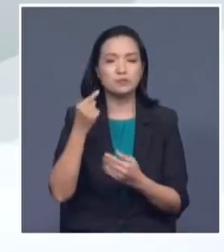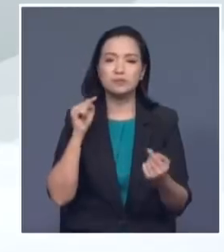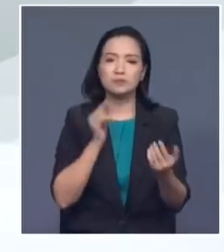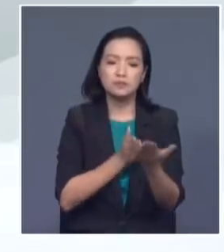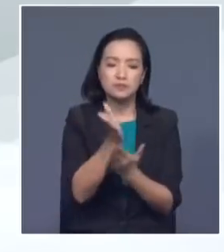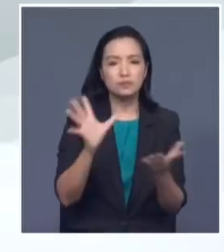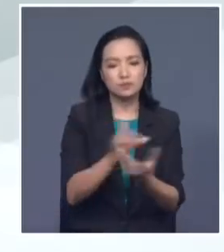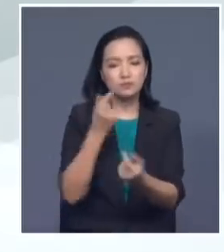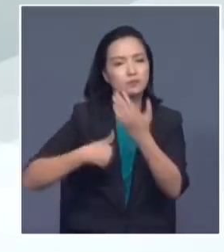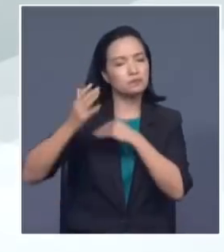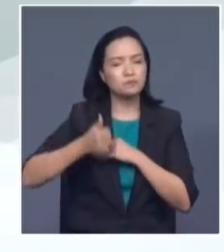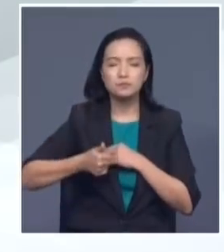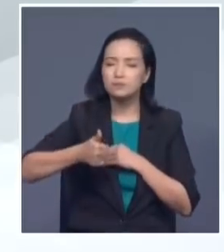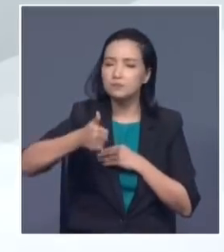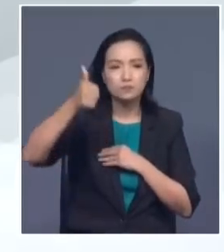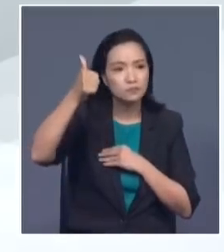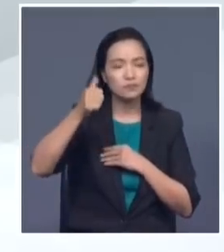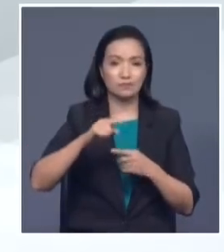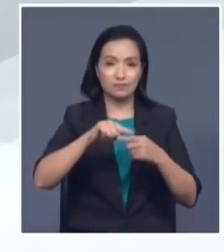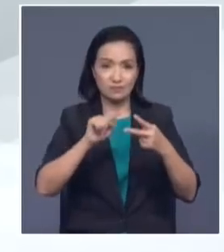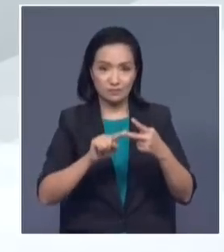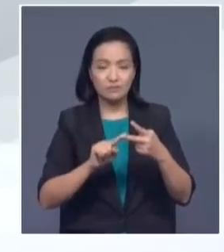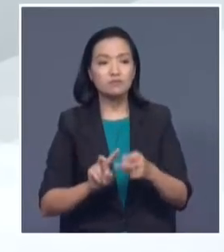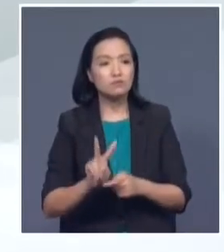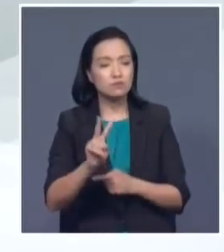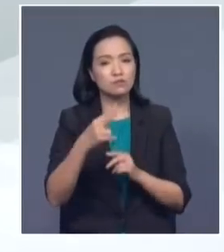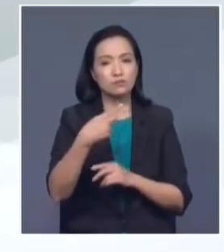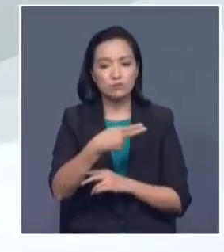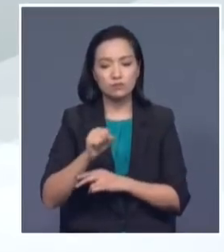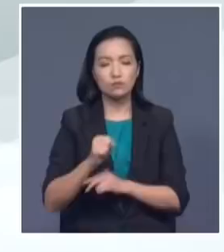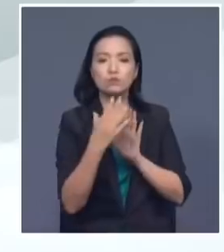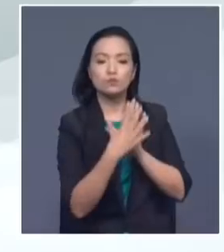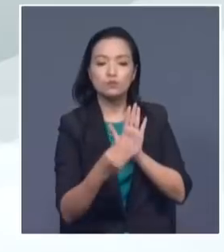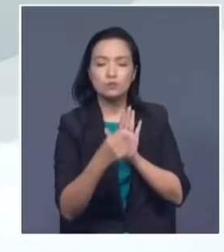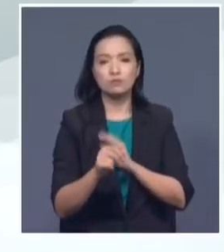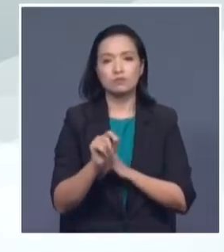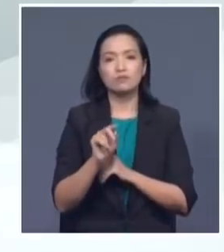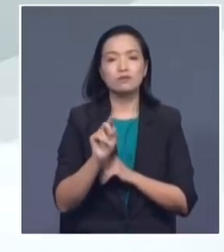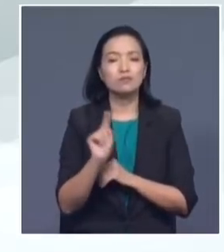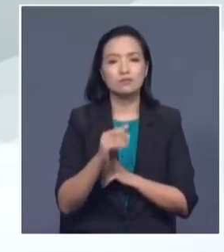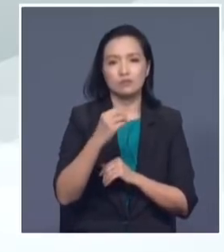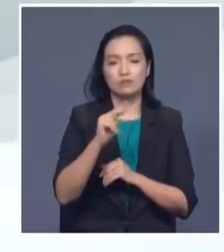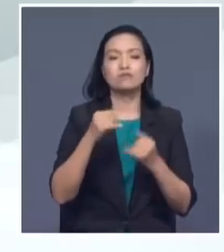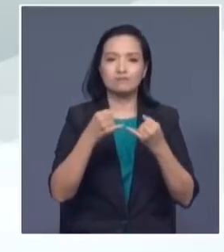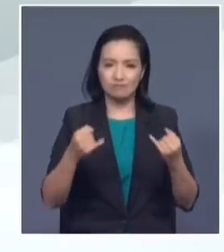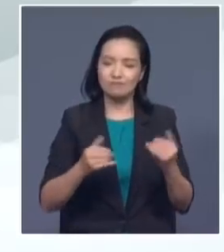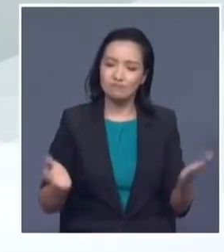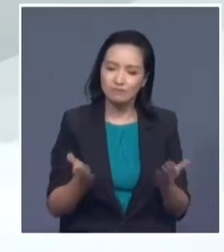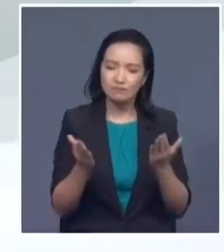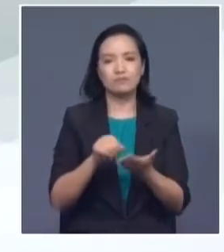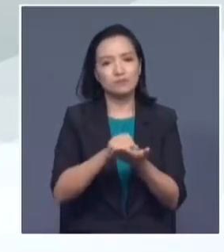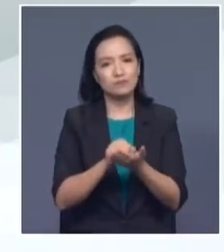อีกทั้งยังเป็นอันดับที่2ในประเภทหลักสูตรการฝึกอบรมออนไลน์เพื่อสนับสนุนกิจกรรมและบริการด้านการท่องเที่ย